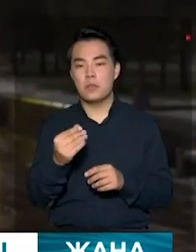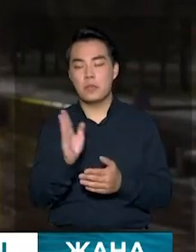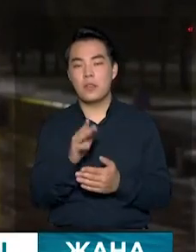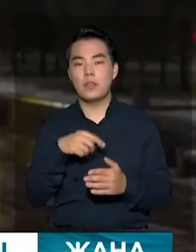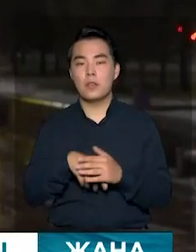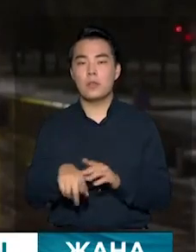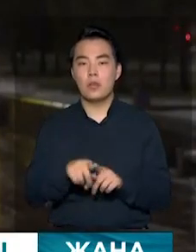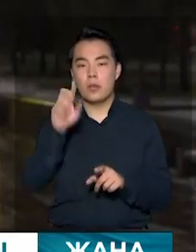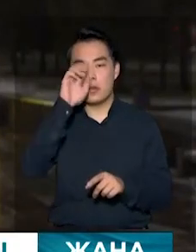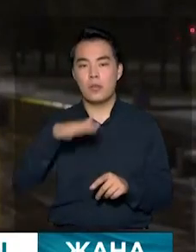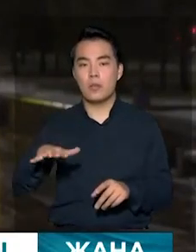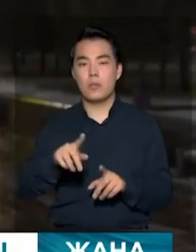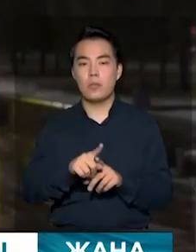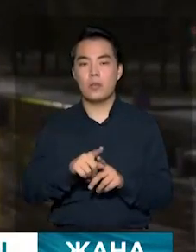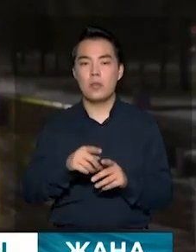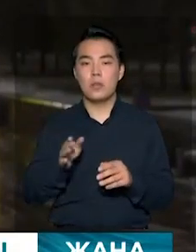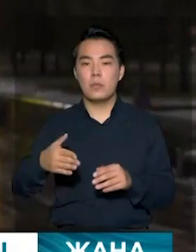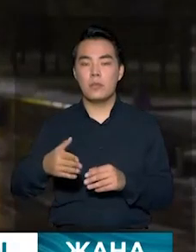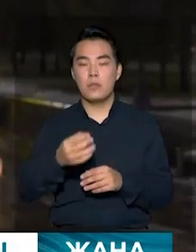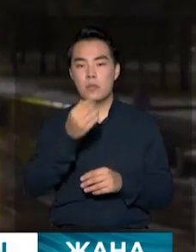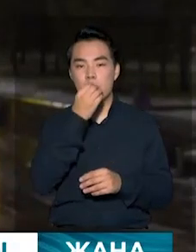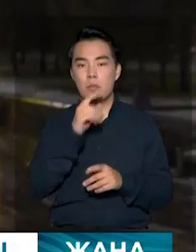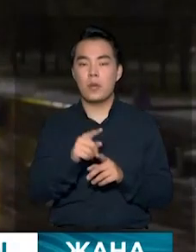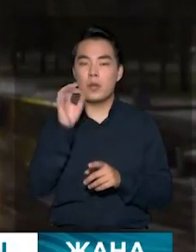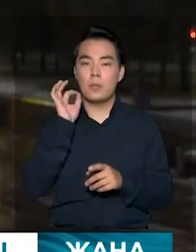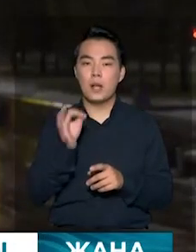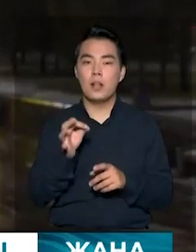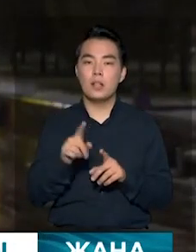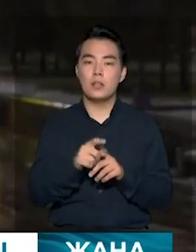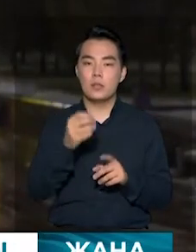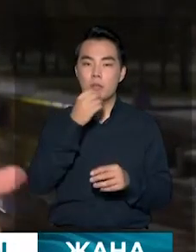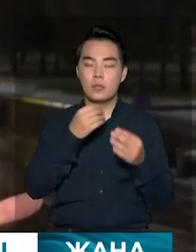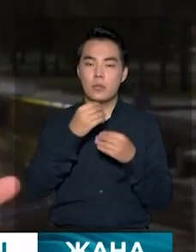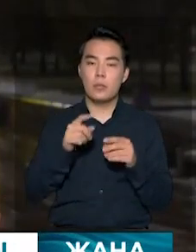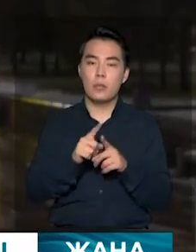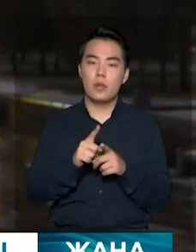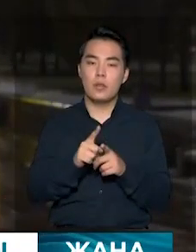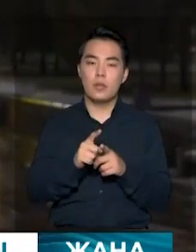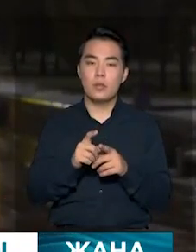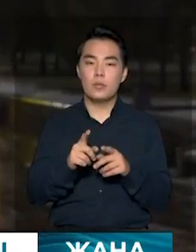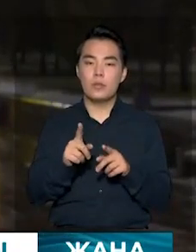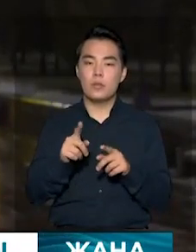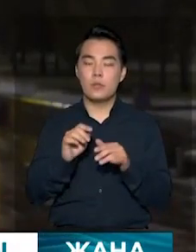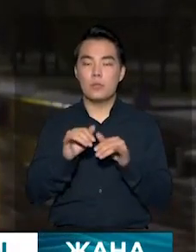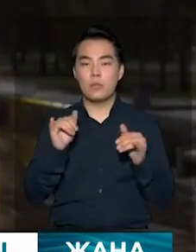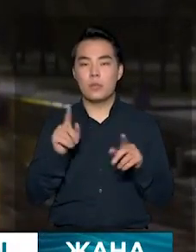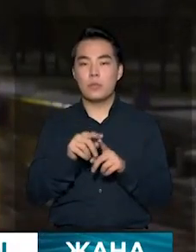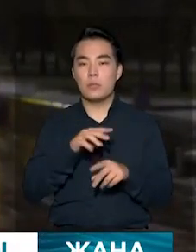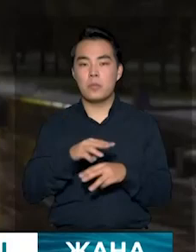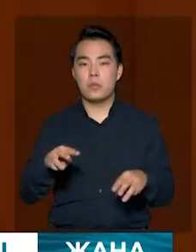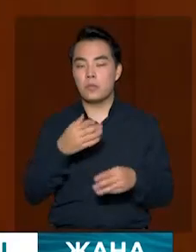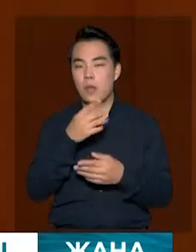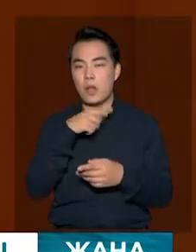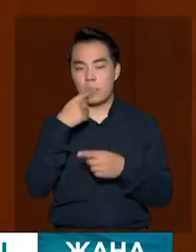елде балықты жеу, яғни дұрыс тұтыну мәдениеті жөнді қалыптаспаған дейді министрдің сөзіне